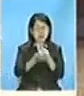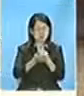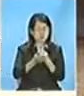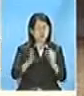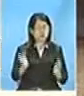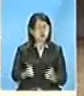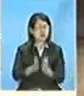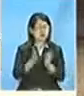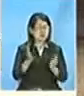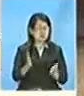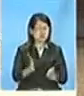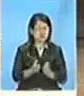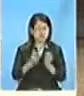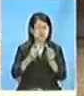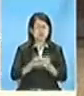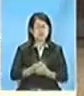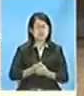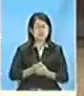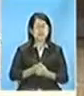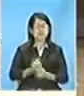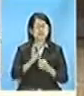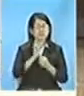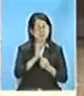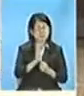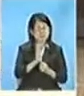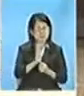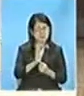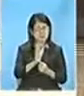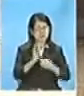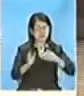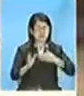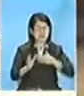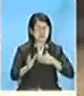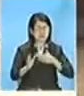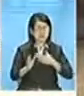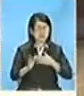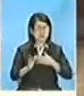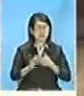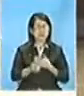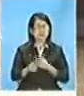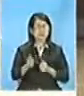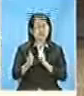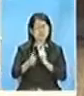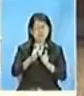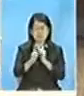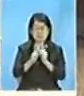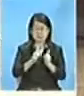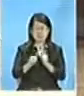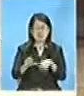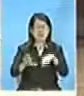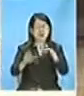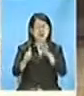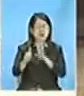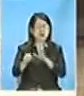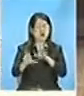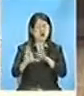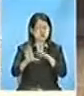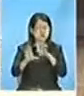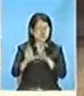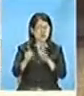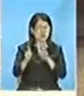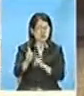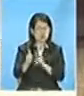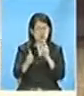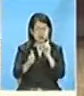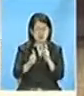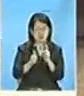นุนในการที่ให้ผมเข้ารับในการเสนอชื่อเป็นรองประธานวุฒิสภาคน